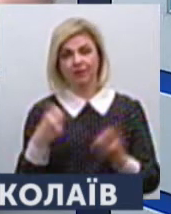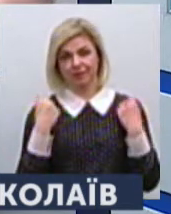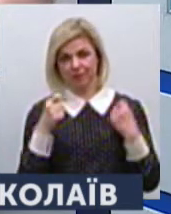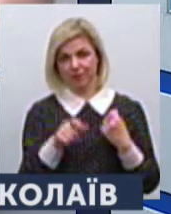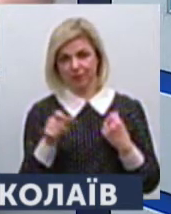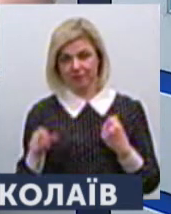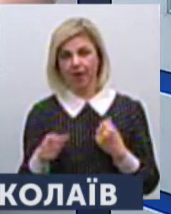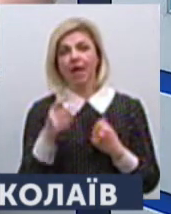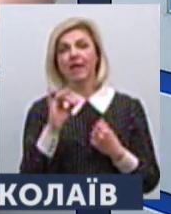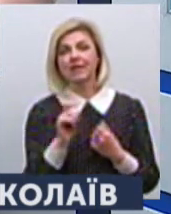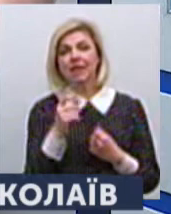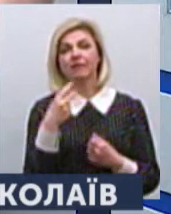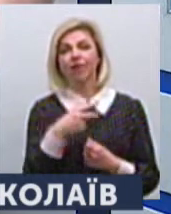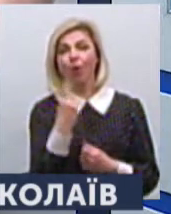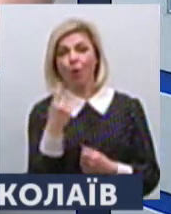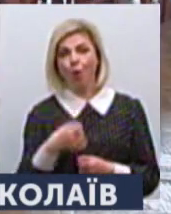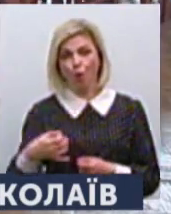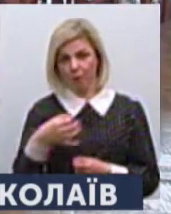представляють 21 область України.